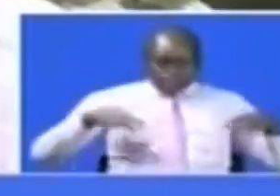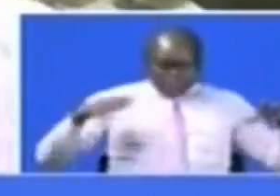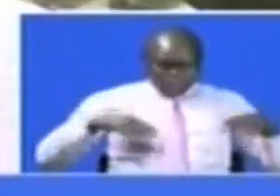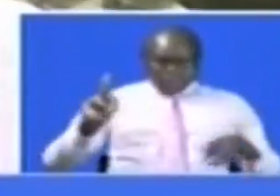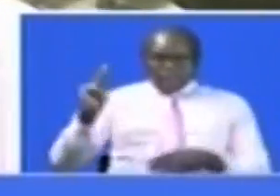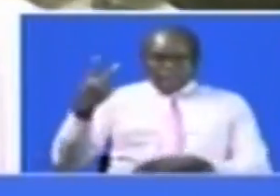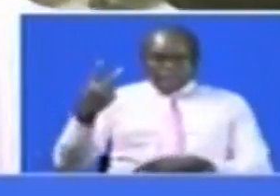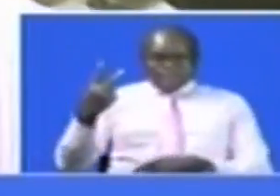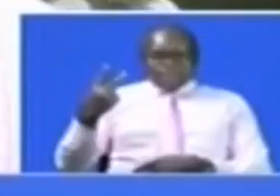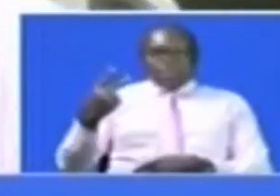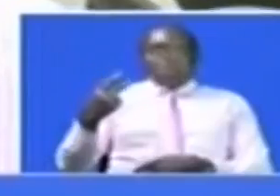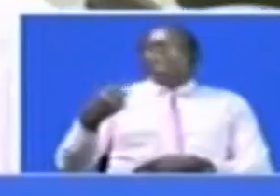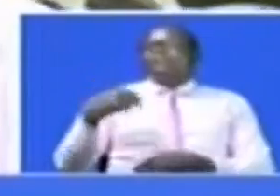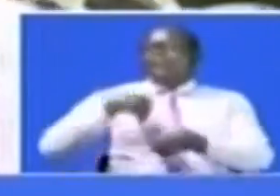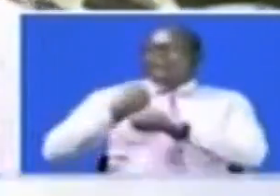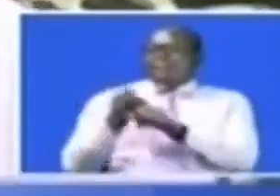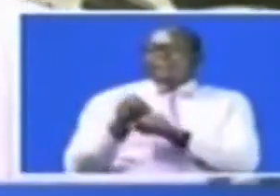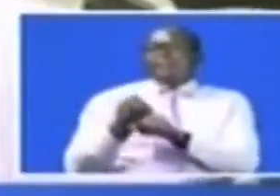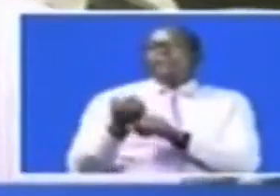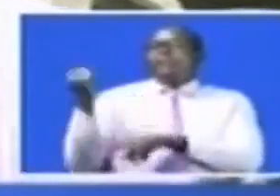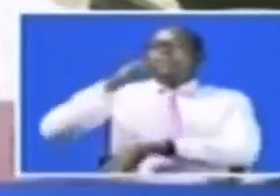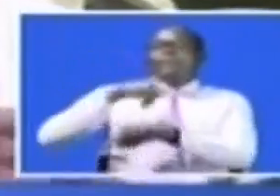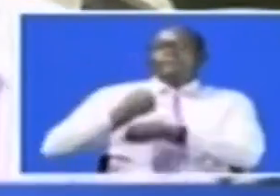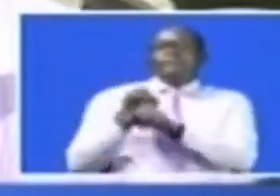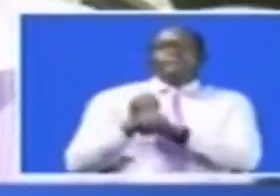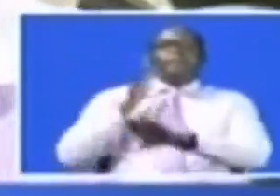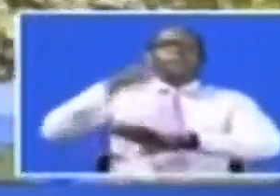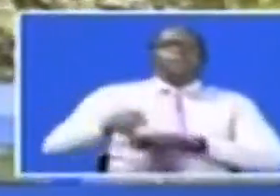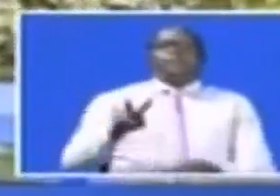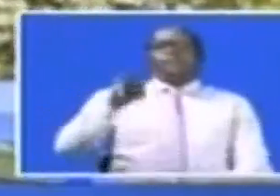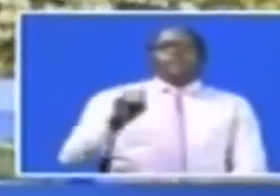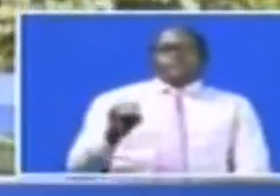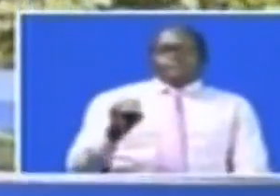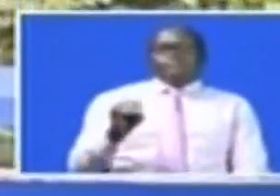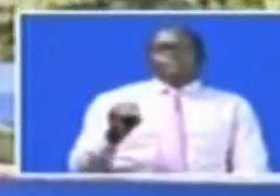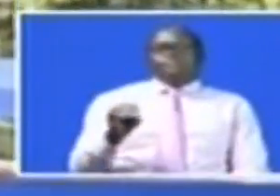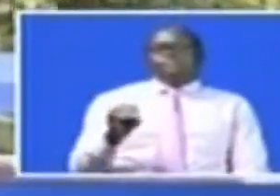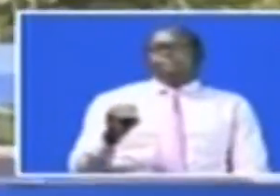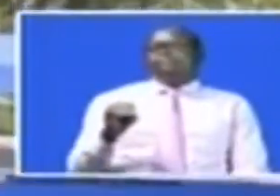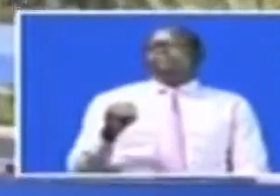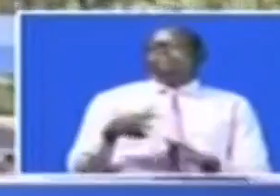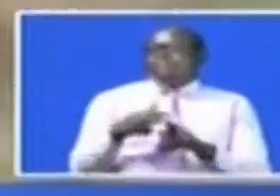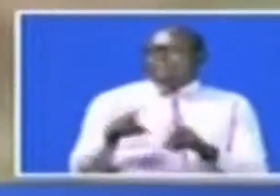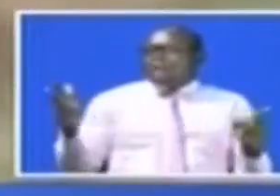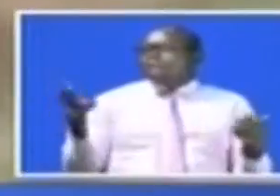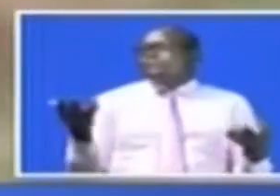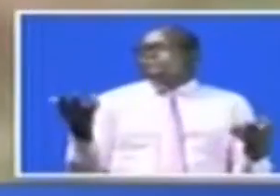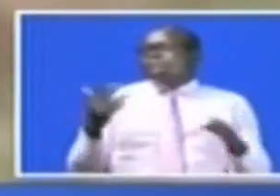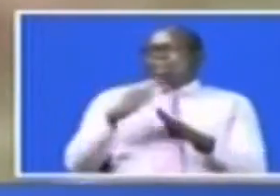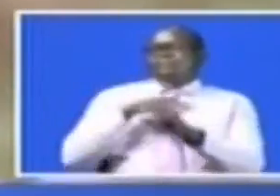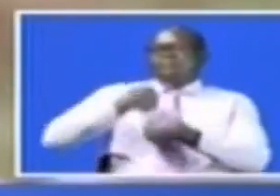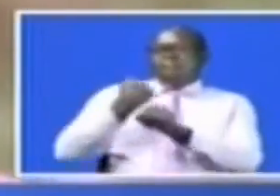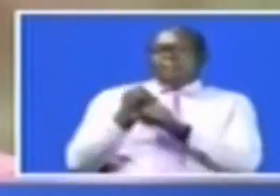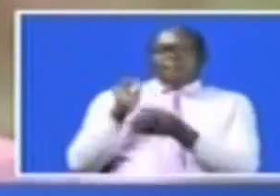kwa kuuzia wananchi. Hapo mimi naweza uunda hata kwa siku ni uunda tafiti saidi hata ya fiti 20. Maajabu ya Ambani yalianza